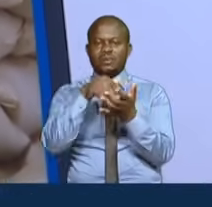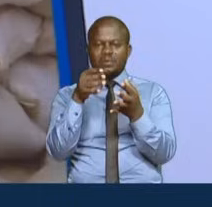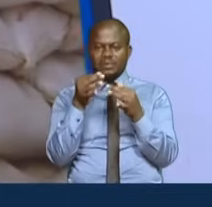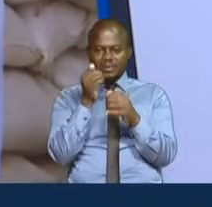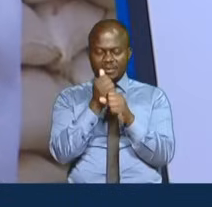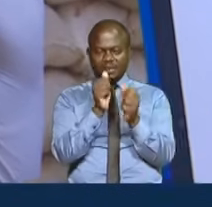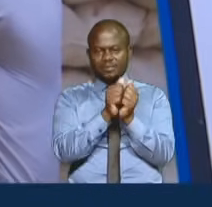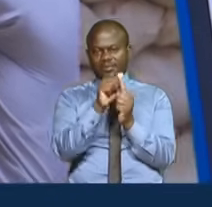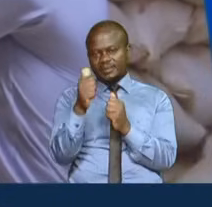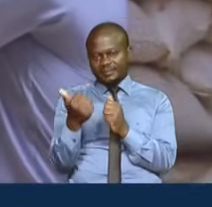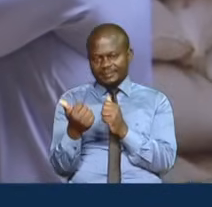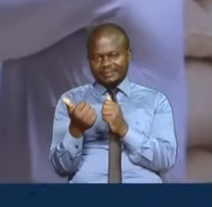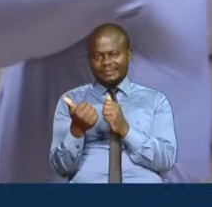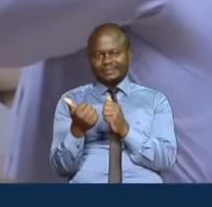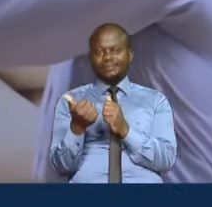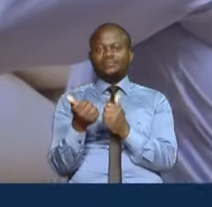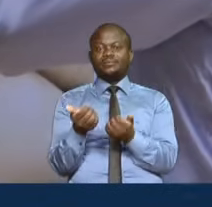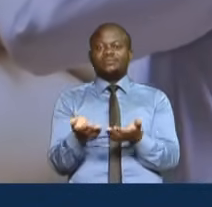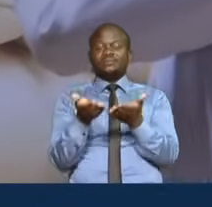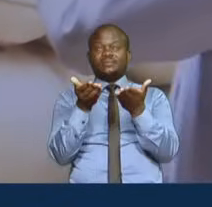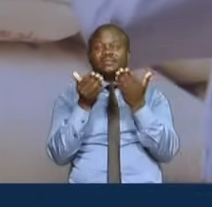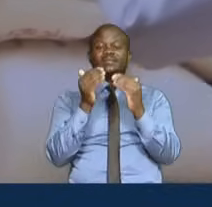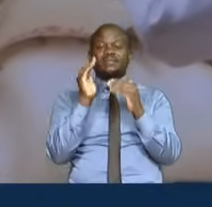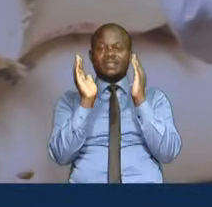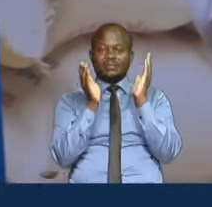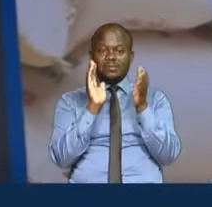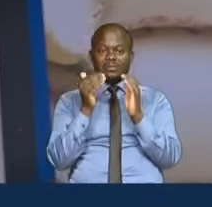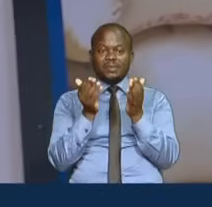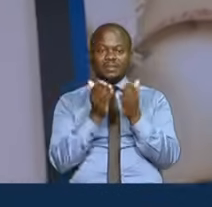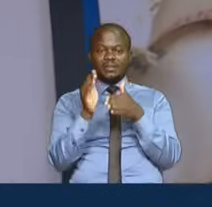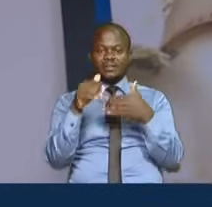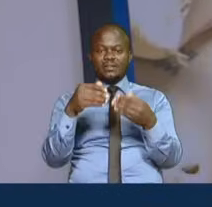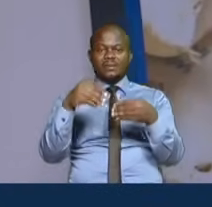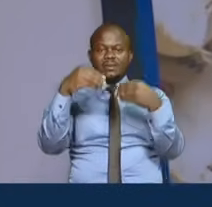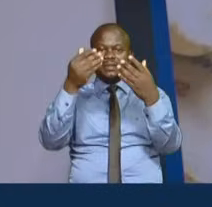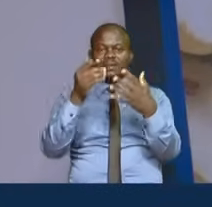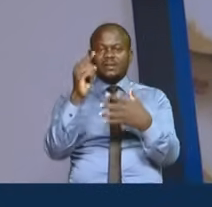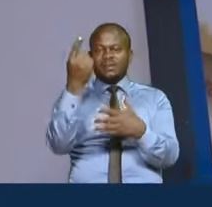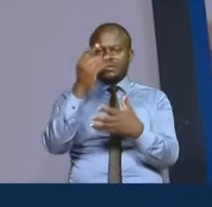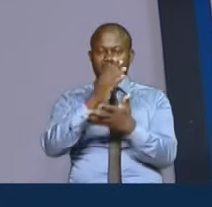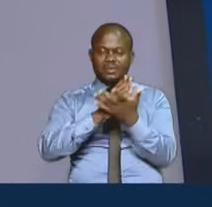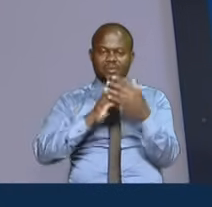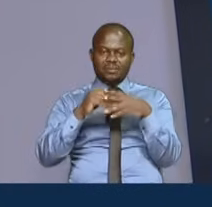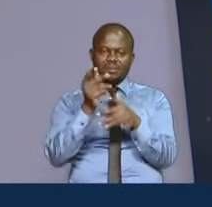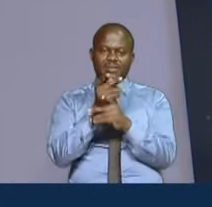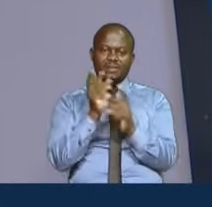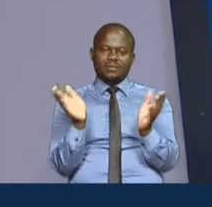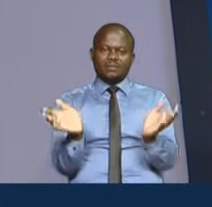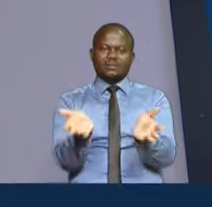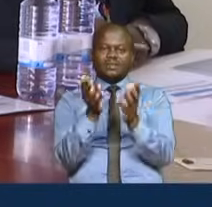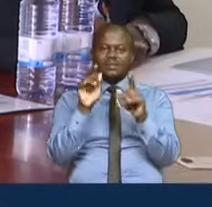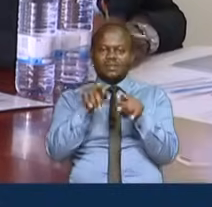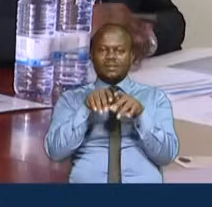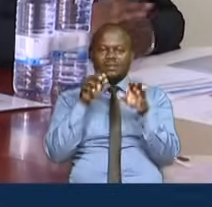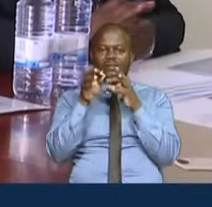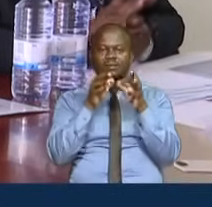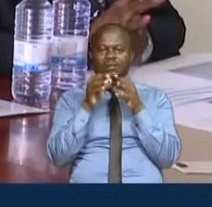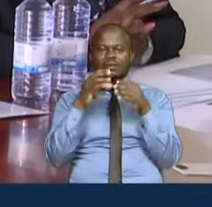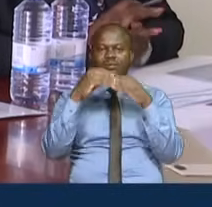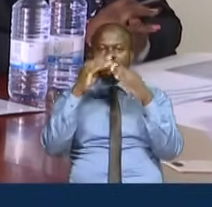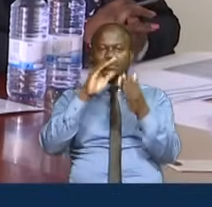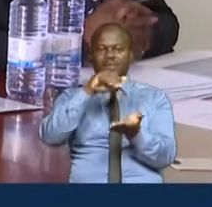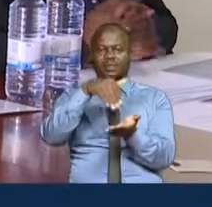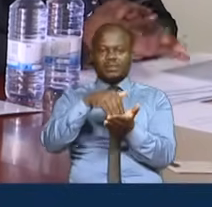n'abandi. Kuzamura ipimo bya serivisi batanga ni bimwe mu bizitabgaho muri ubu bukangurambaga nk'uko bisobanurwa n'umuyobozi w'iki